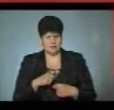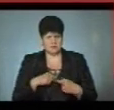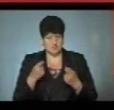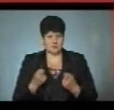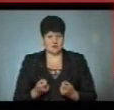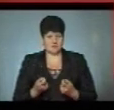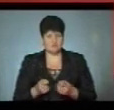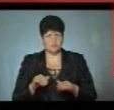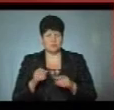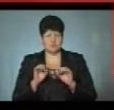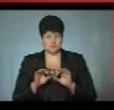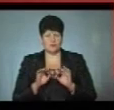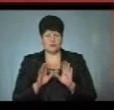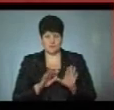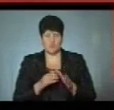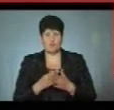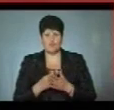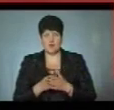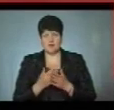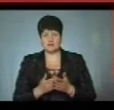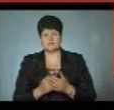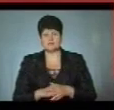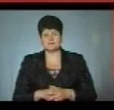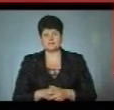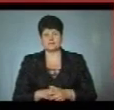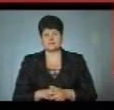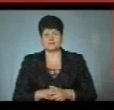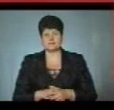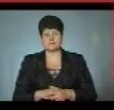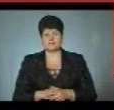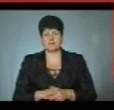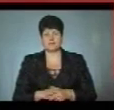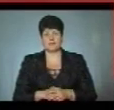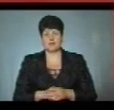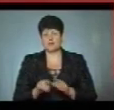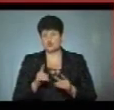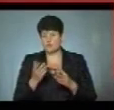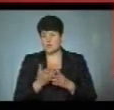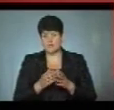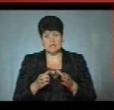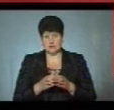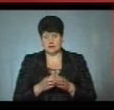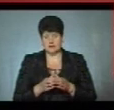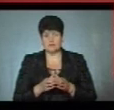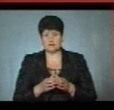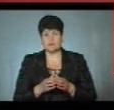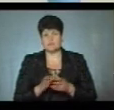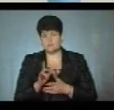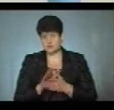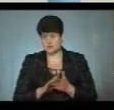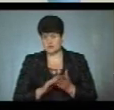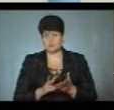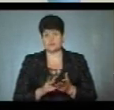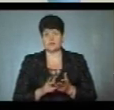потім розповімо про вартість. Так, найдешевших. А щодо пільгових категорій, ви ще запитали, перепрошую. Які